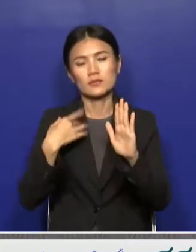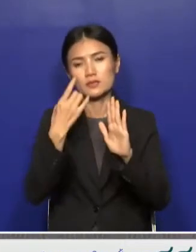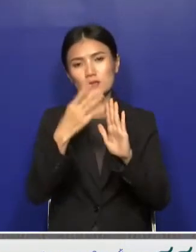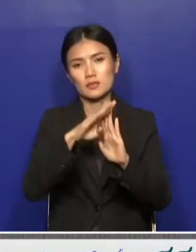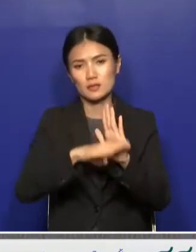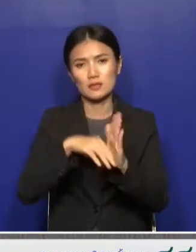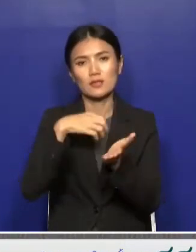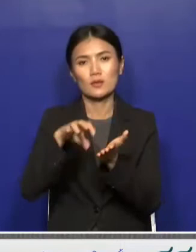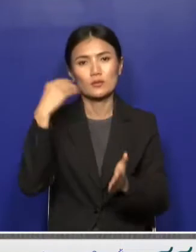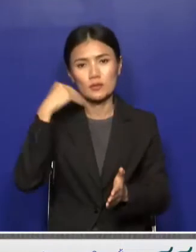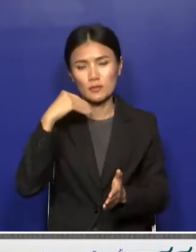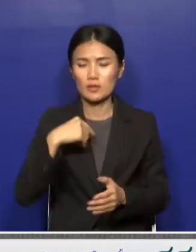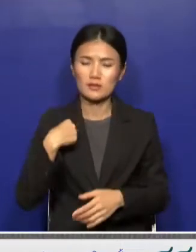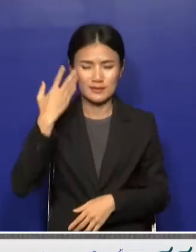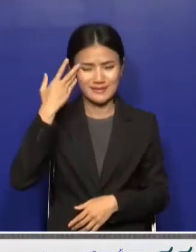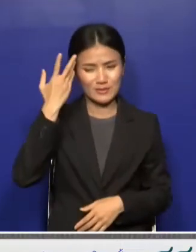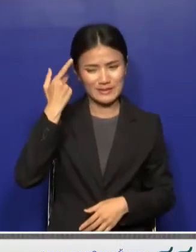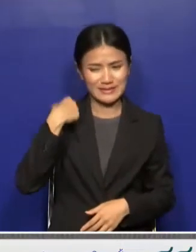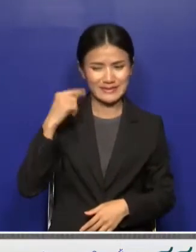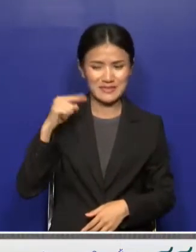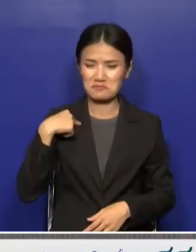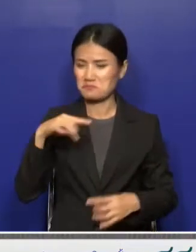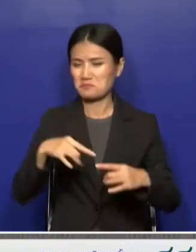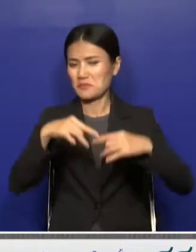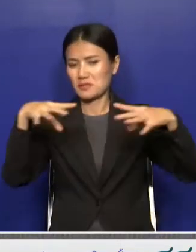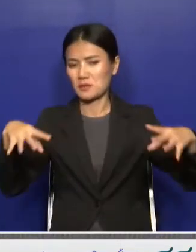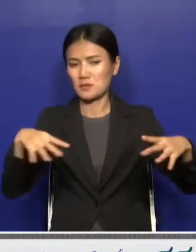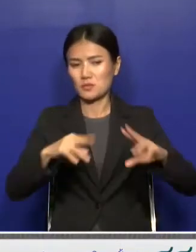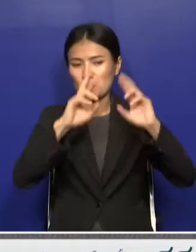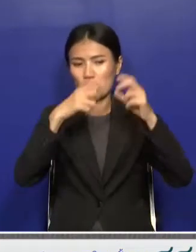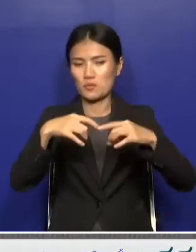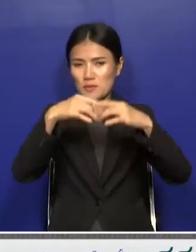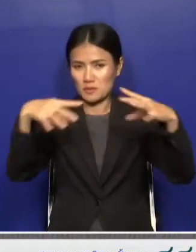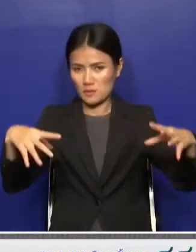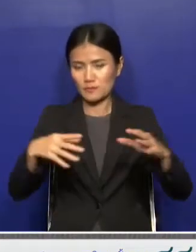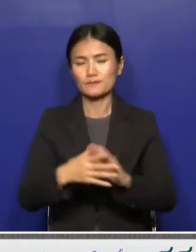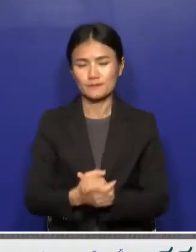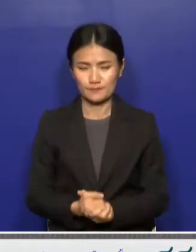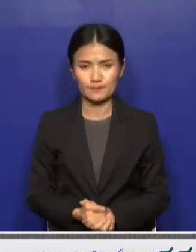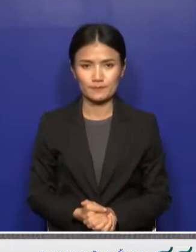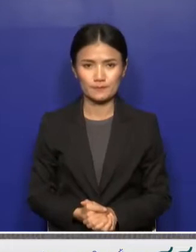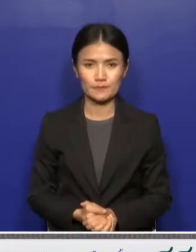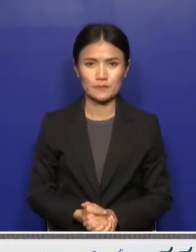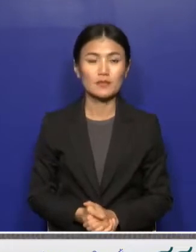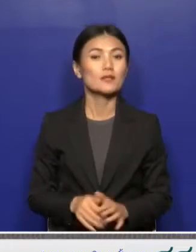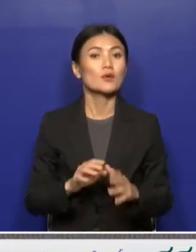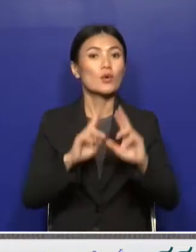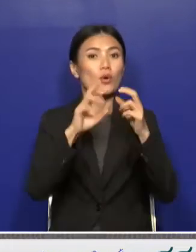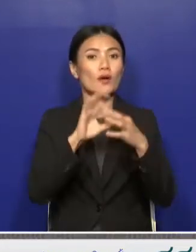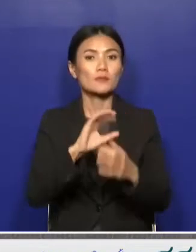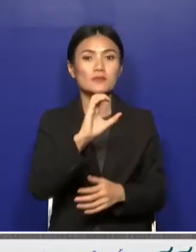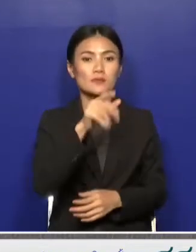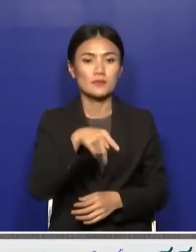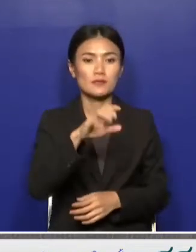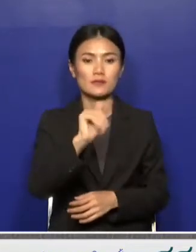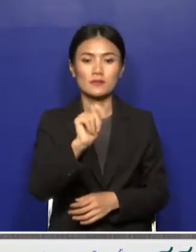ได้ดูแลประเด็นที่เราจะพูดต่อไปนี้ก็คือเรื่องของการตกลงทางการค้ากับต่าง